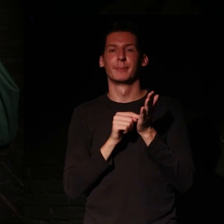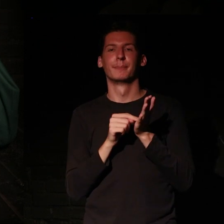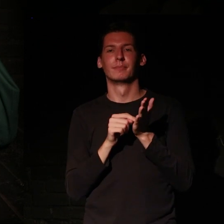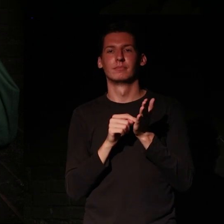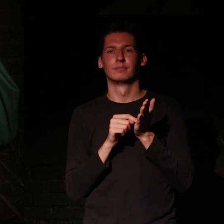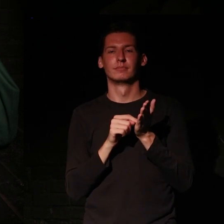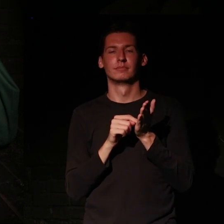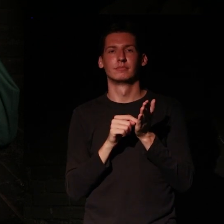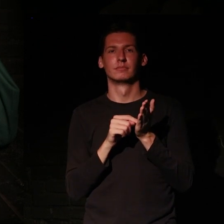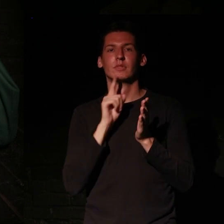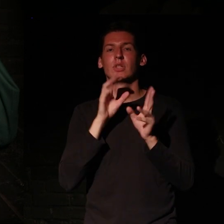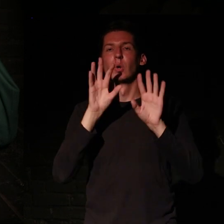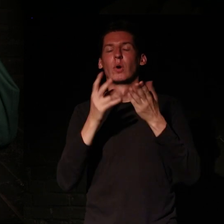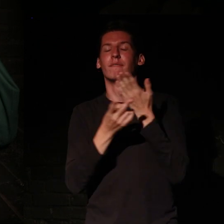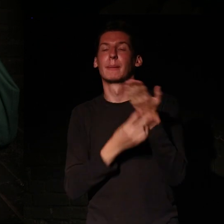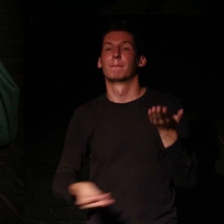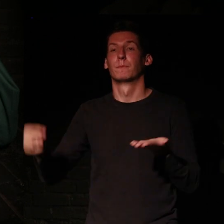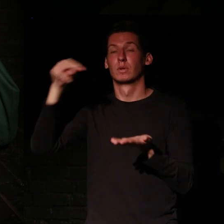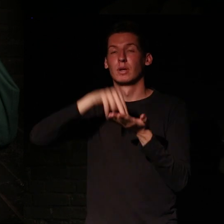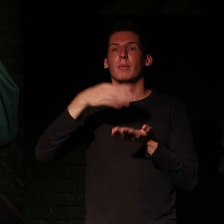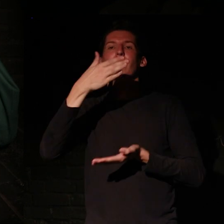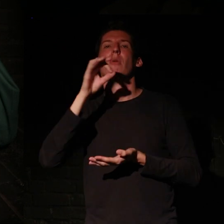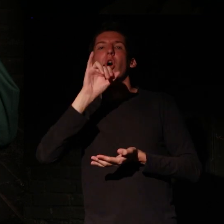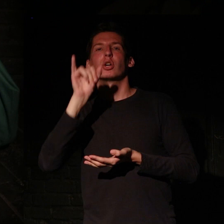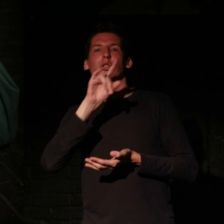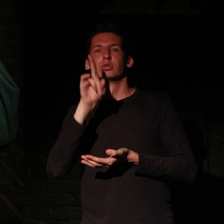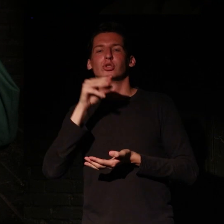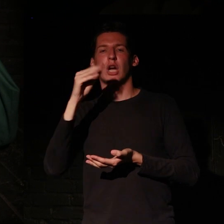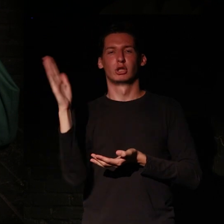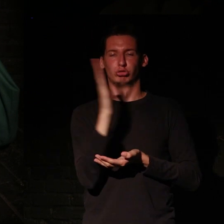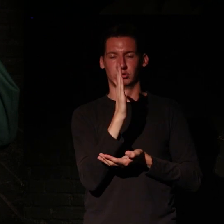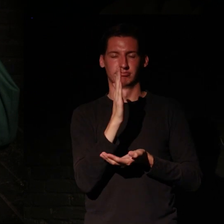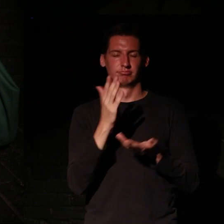mianowicie Wniebowstąpienie Mojżesza. Także tych